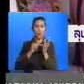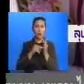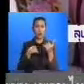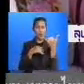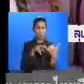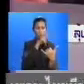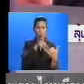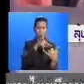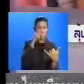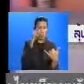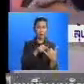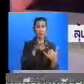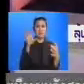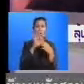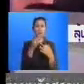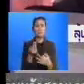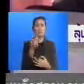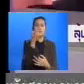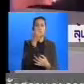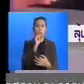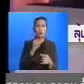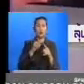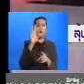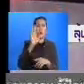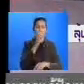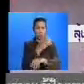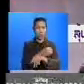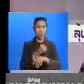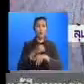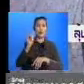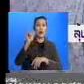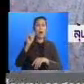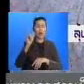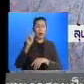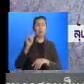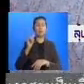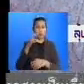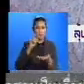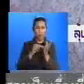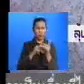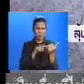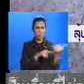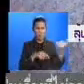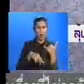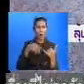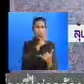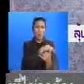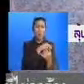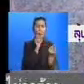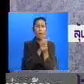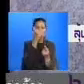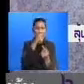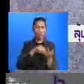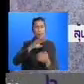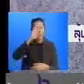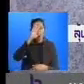แยกโรคติดเชื้อระบบทางเดินหายใจของโรงพยาบาลพระนครศรีอยุธยาหลังเข้ารักษาด้วยอาการคล้ายไข้หวัดใหญ่ภายหลังกลับ